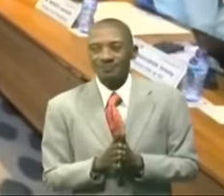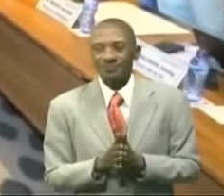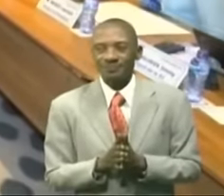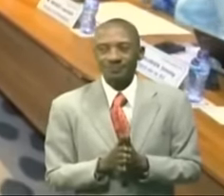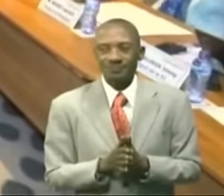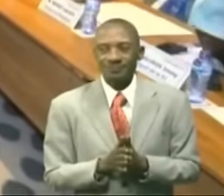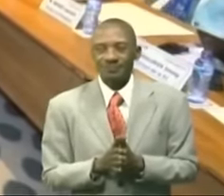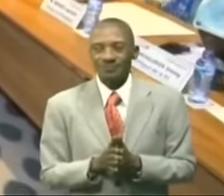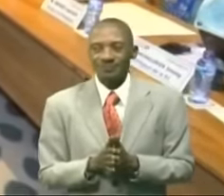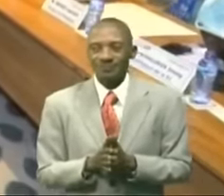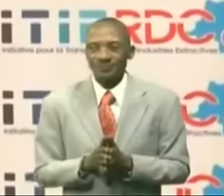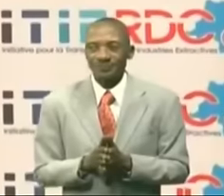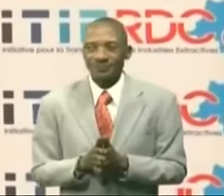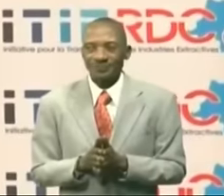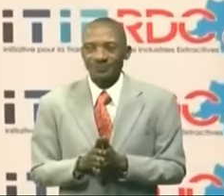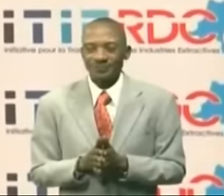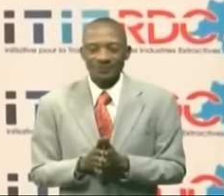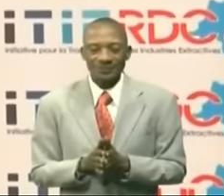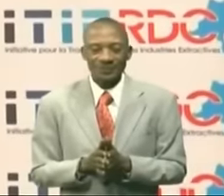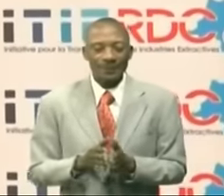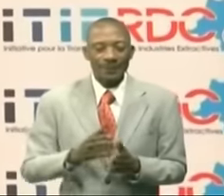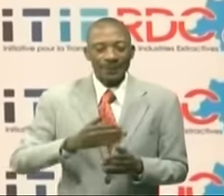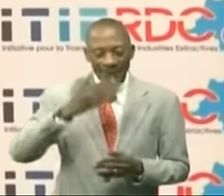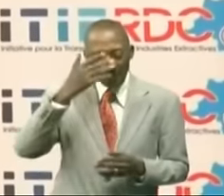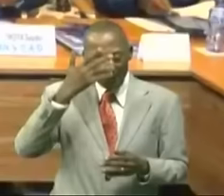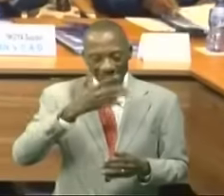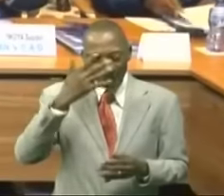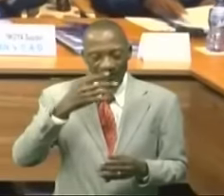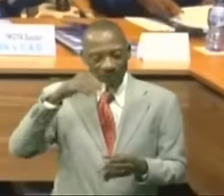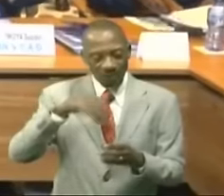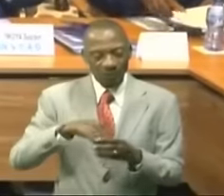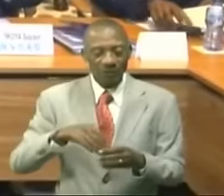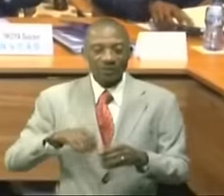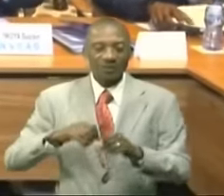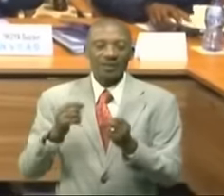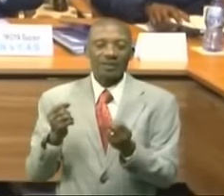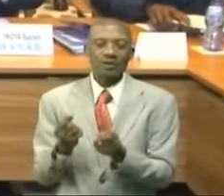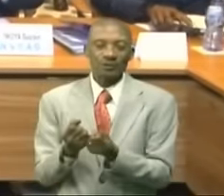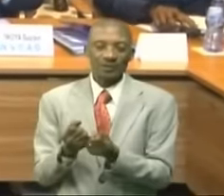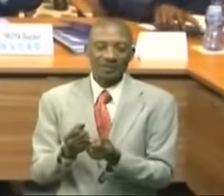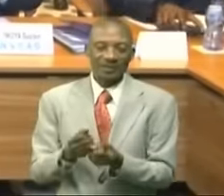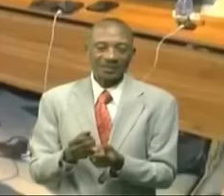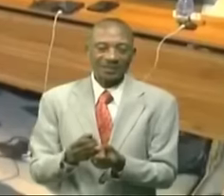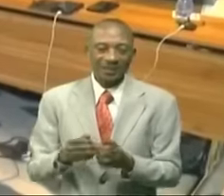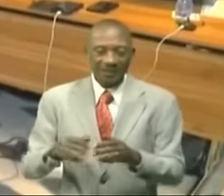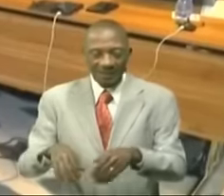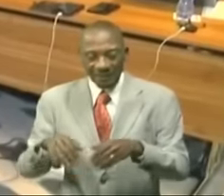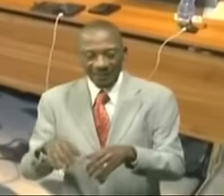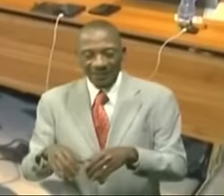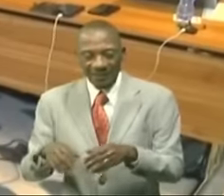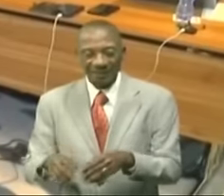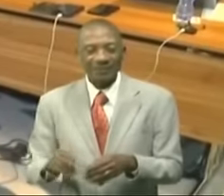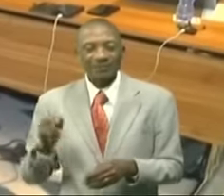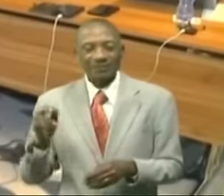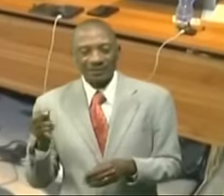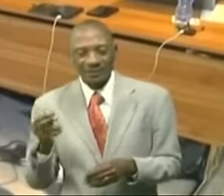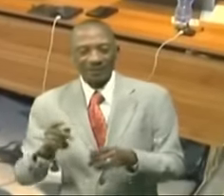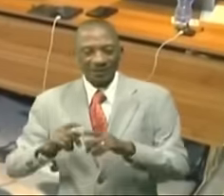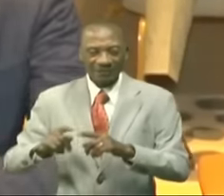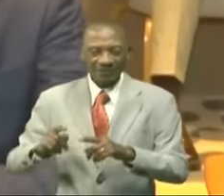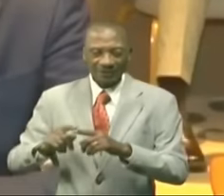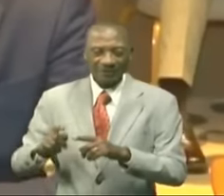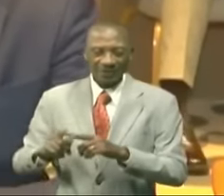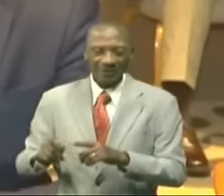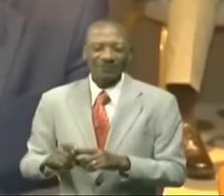L'initiative pour la transparence des industries extractives, ITIE, doit être soutenue et appuyée sur le plan technique et